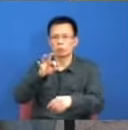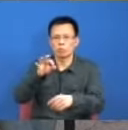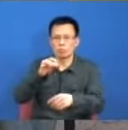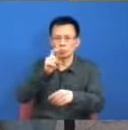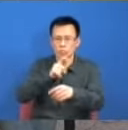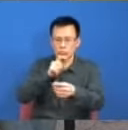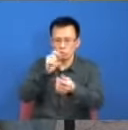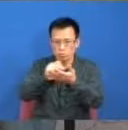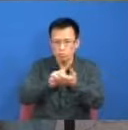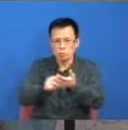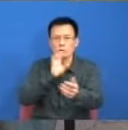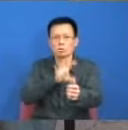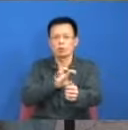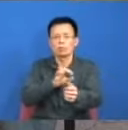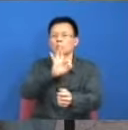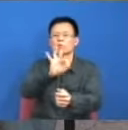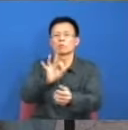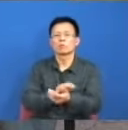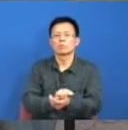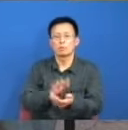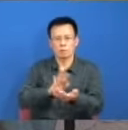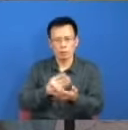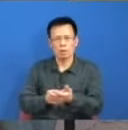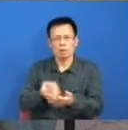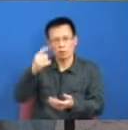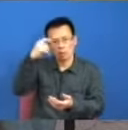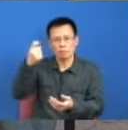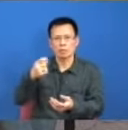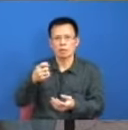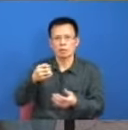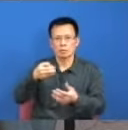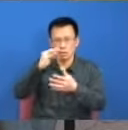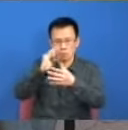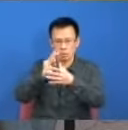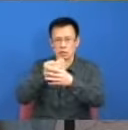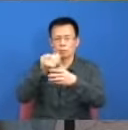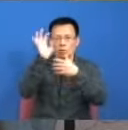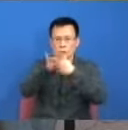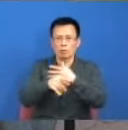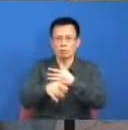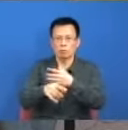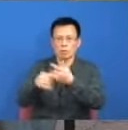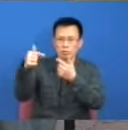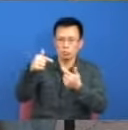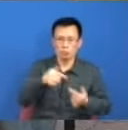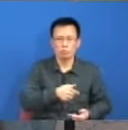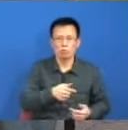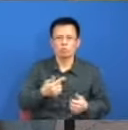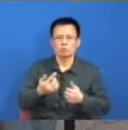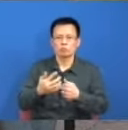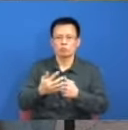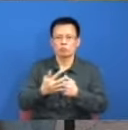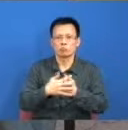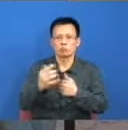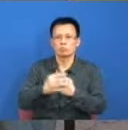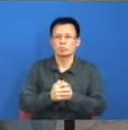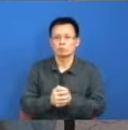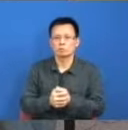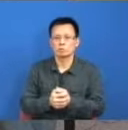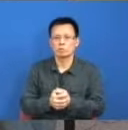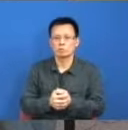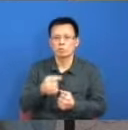的咁之後就，但係好奇怪地係要三個月之後先至續保嘅。咁、通常一個月噶嘛。 係係。咁使唔使